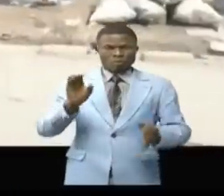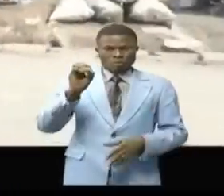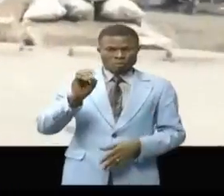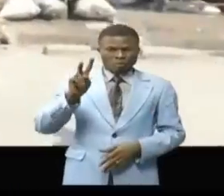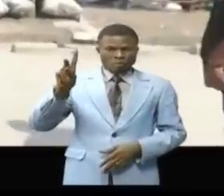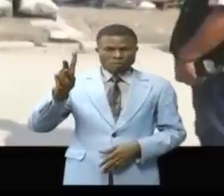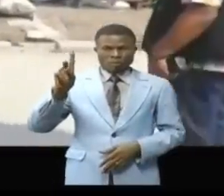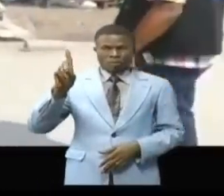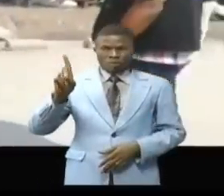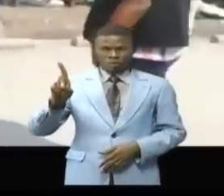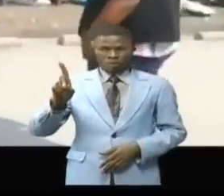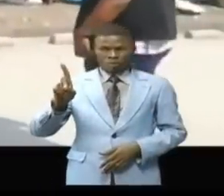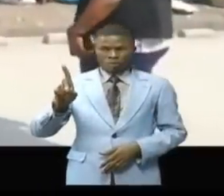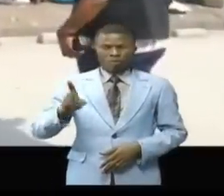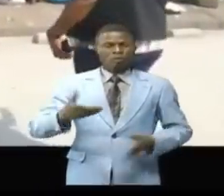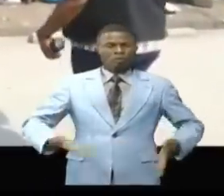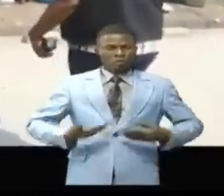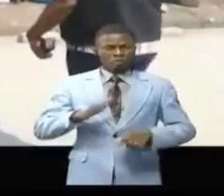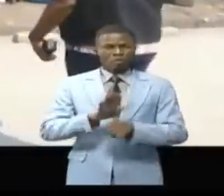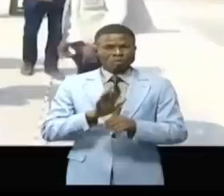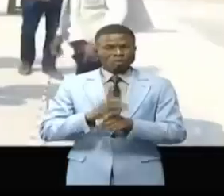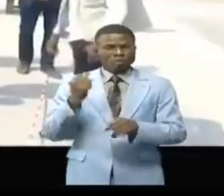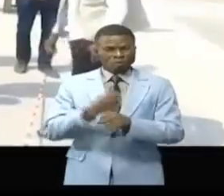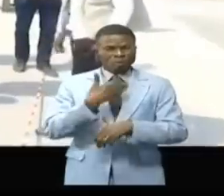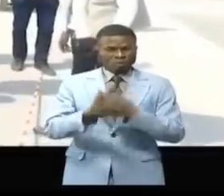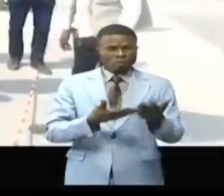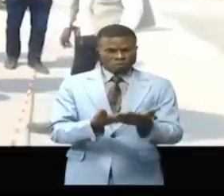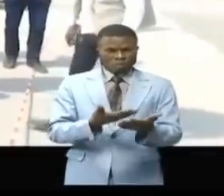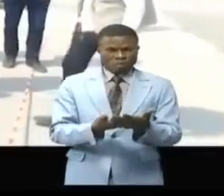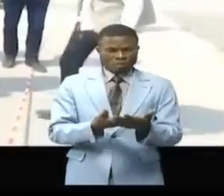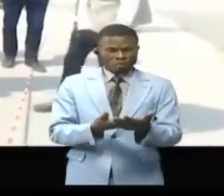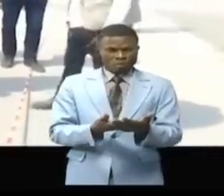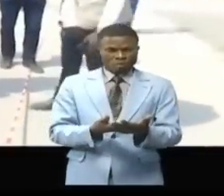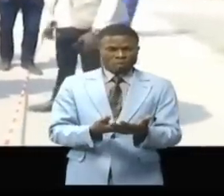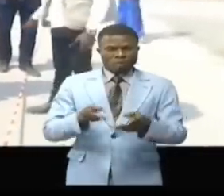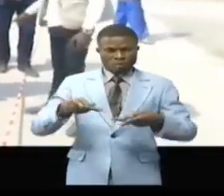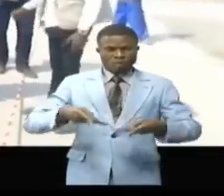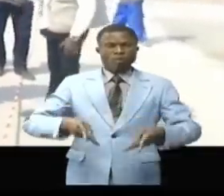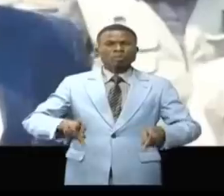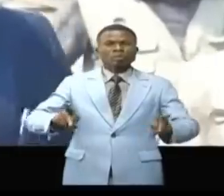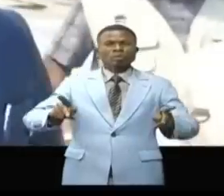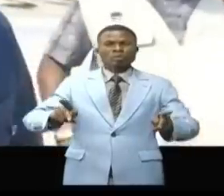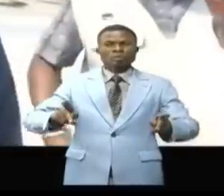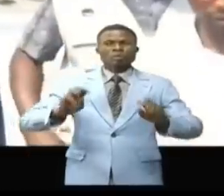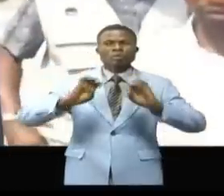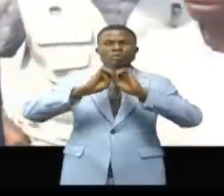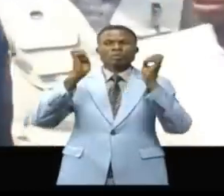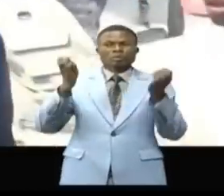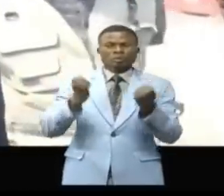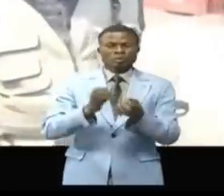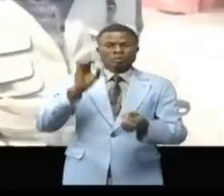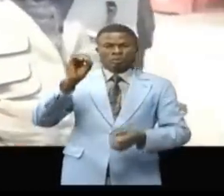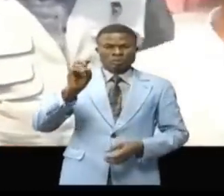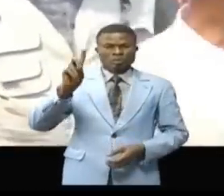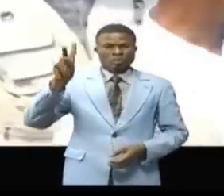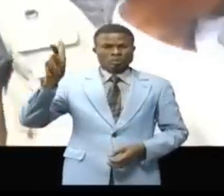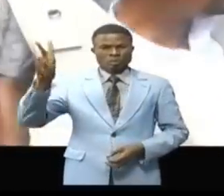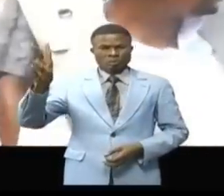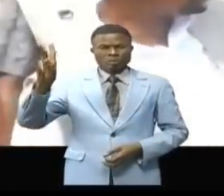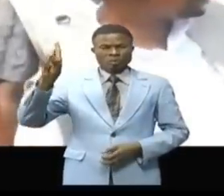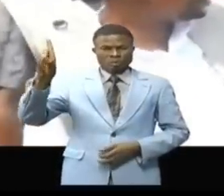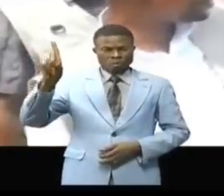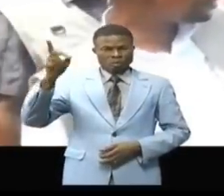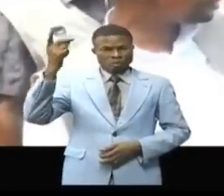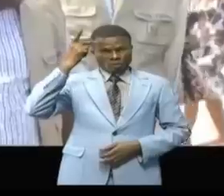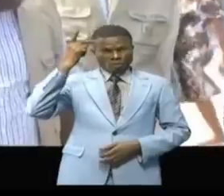Victor Toumba a apprécié la qualité des travaux exécutés sous la direction de l'équipe de l'OVD Kinshasa que